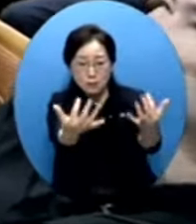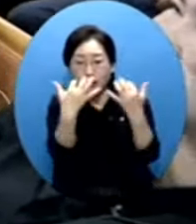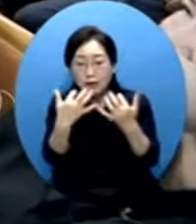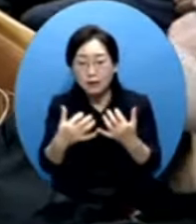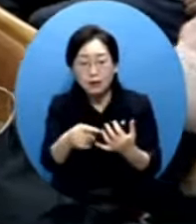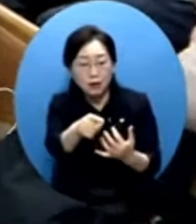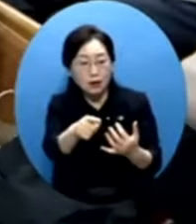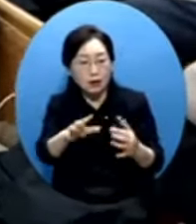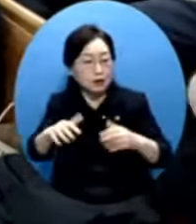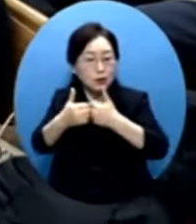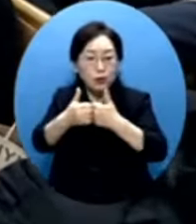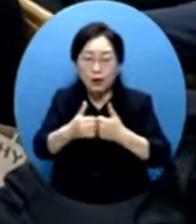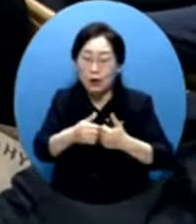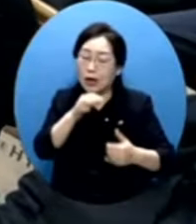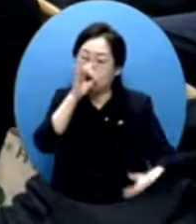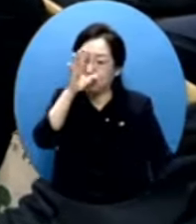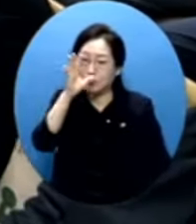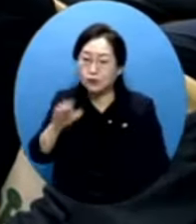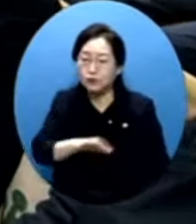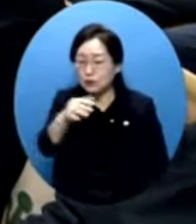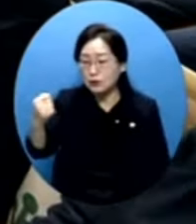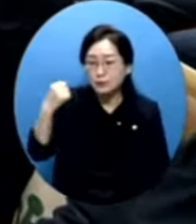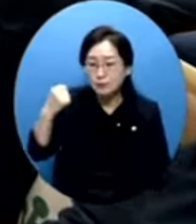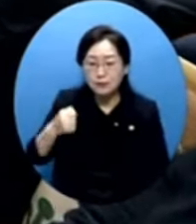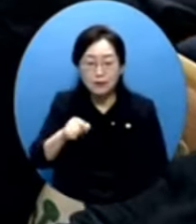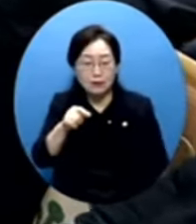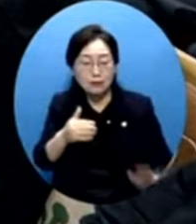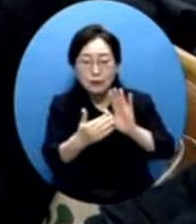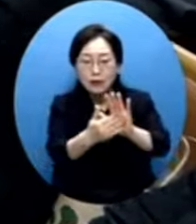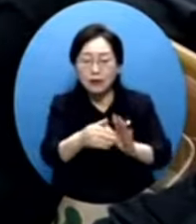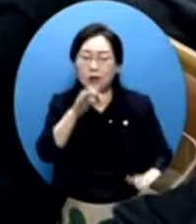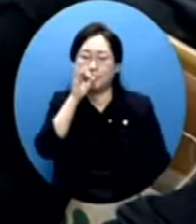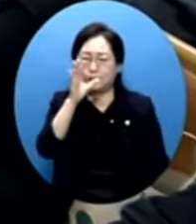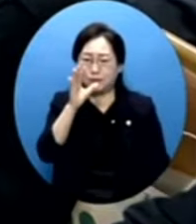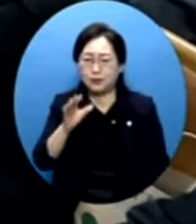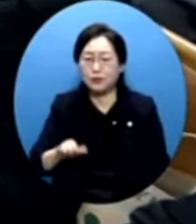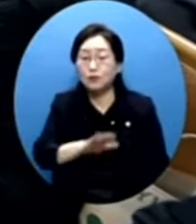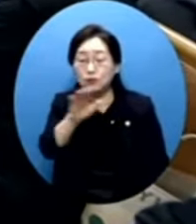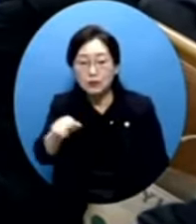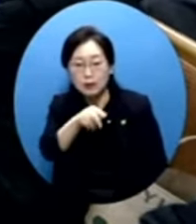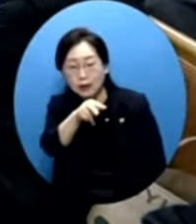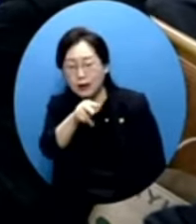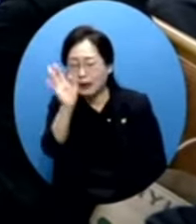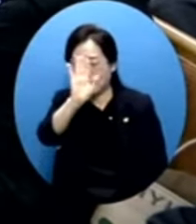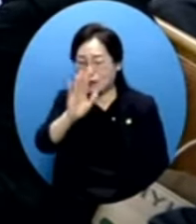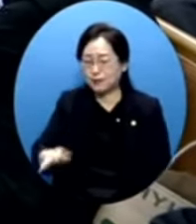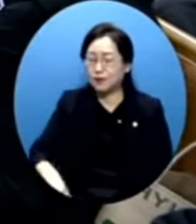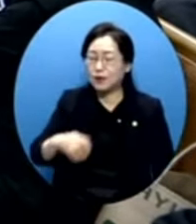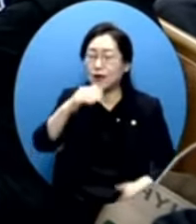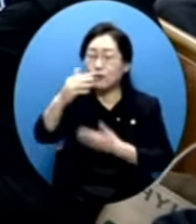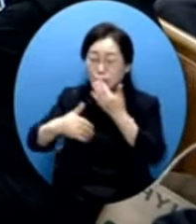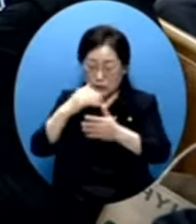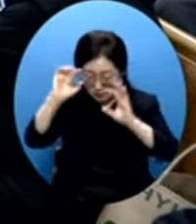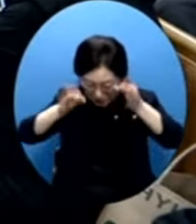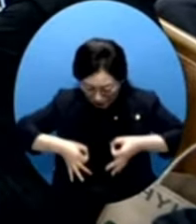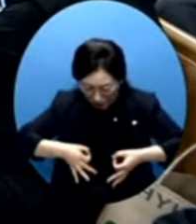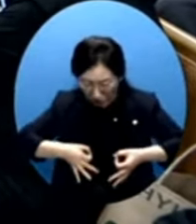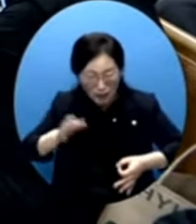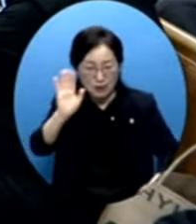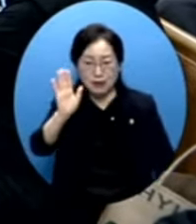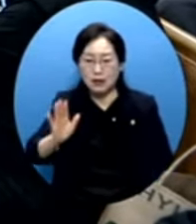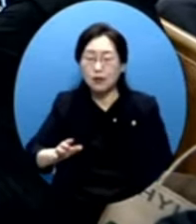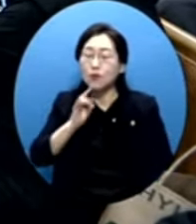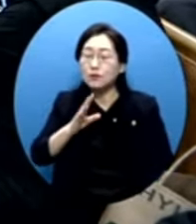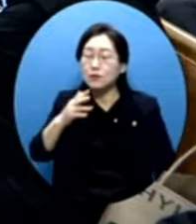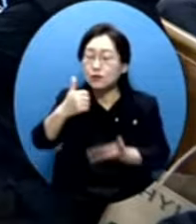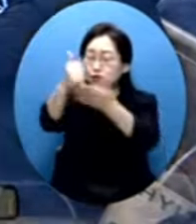어떻게 대할 수가 없습니다 우리의 브 감당할 수 없습니다 우리는 저들을 바라보지 않습니다 우리 자신을 바라보지 않습니다 우리는